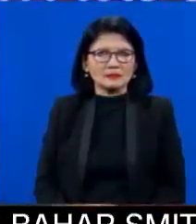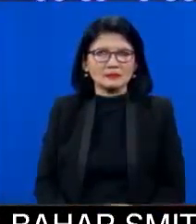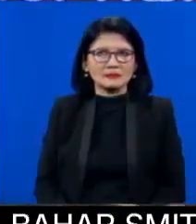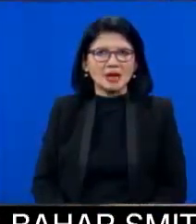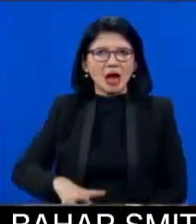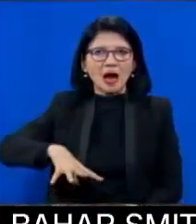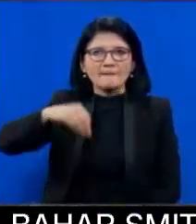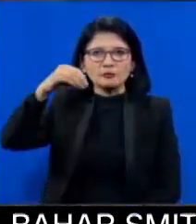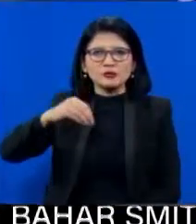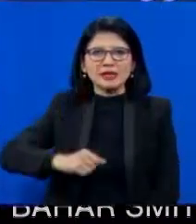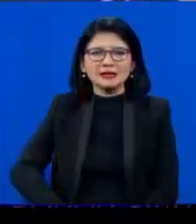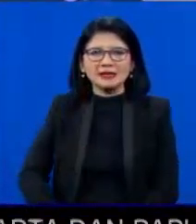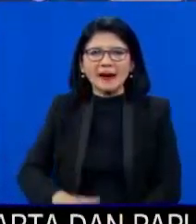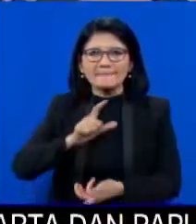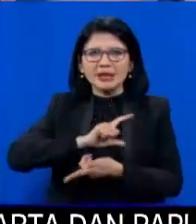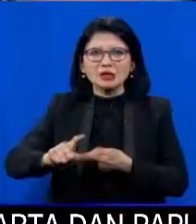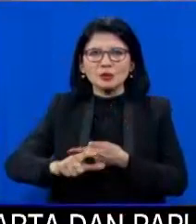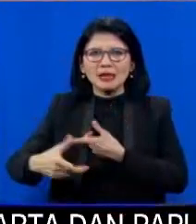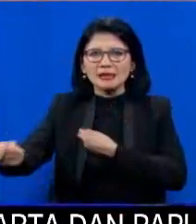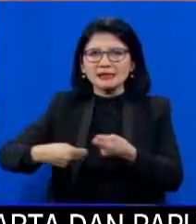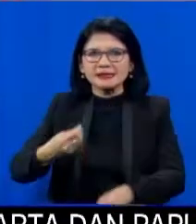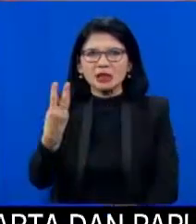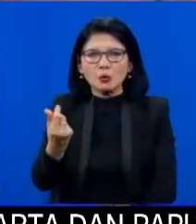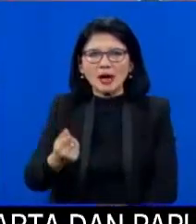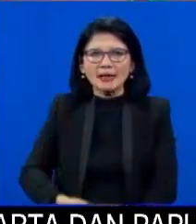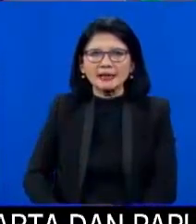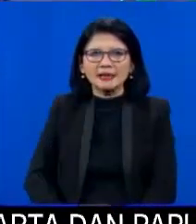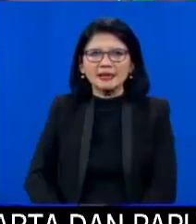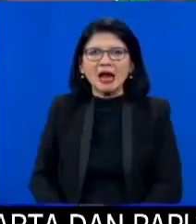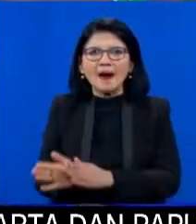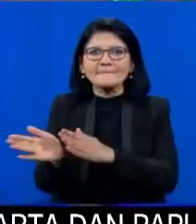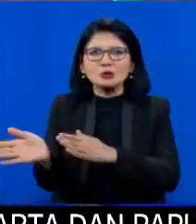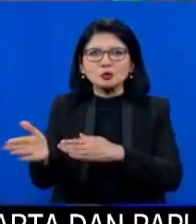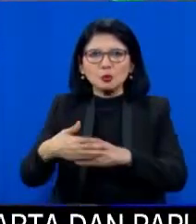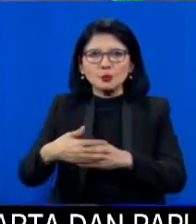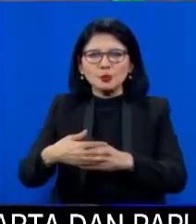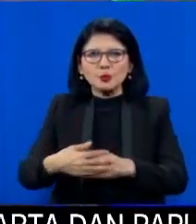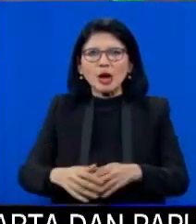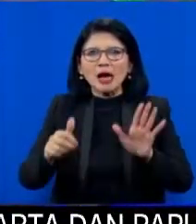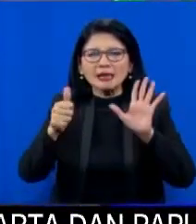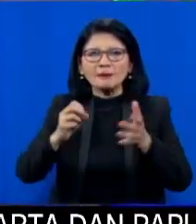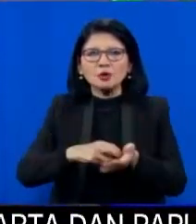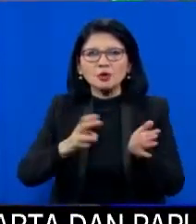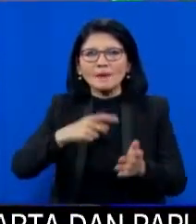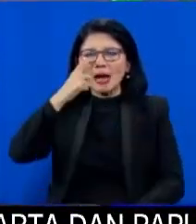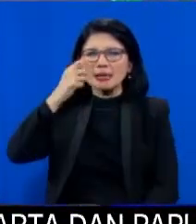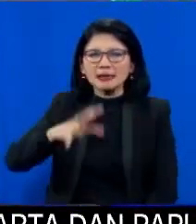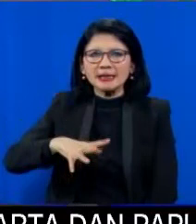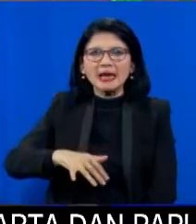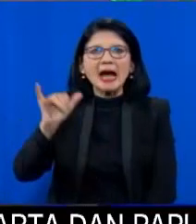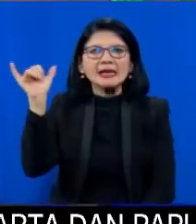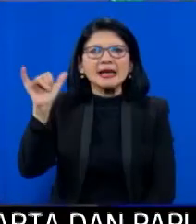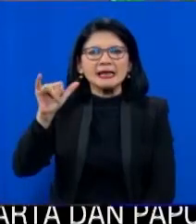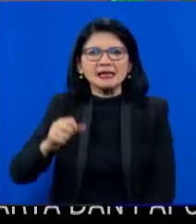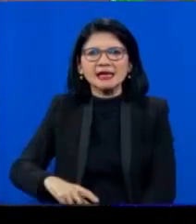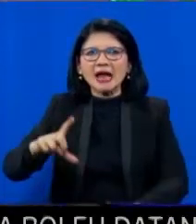Pusat Pelaporan dan Analisis Transaksi Keuangan hari ini telah memblokir 60 rekening sebagai dampak polemik pengumpulan dana oleh Yayasan